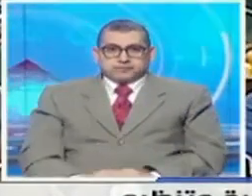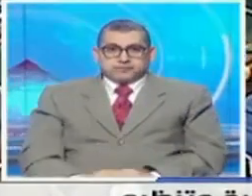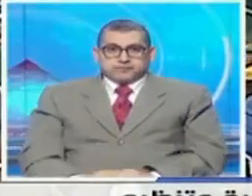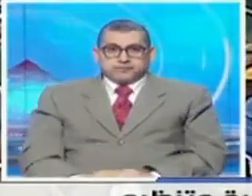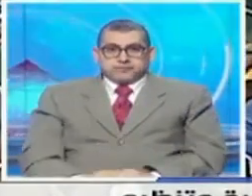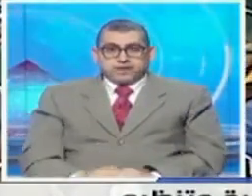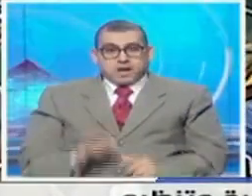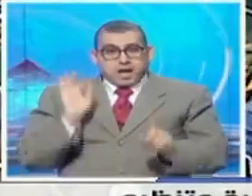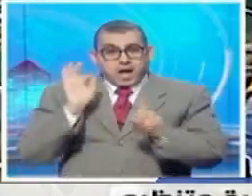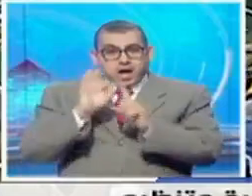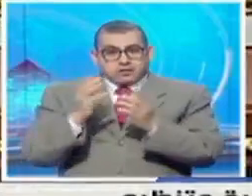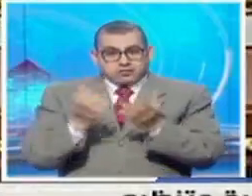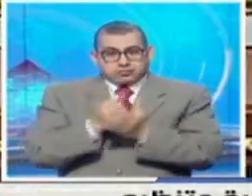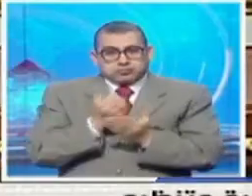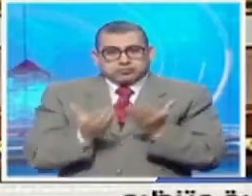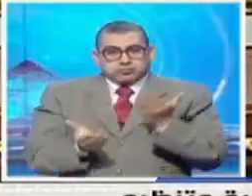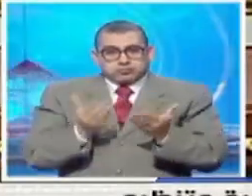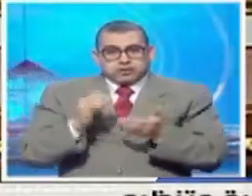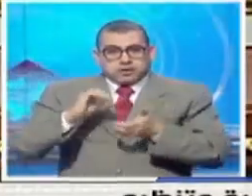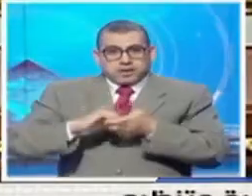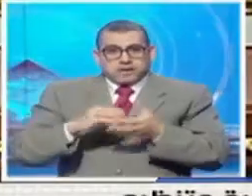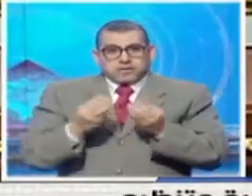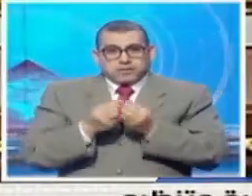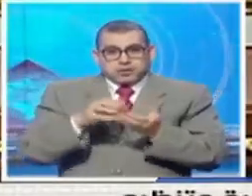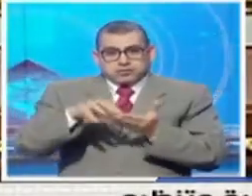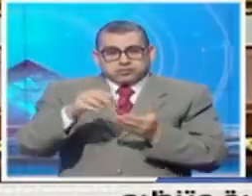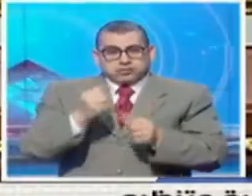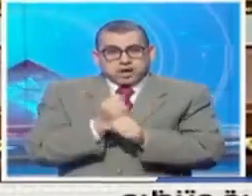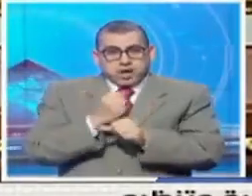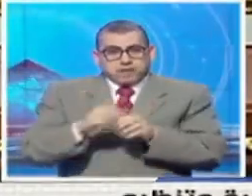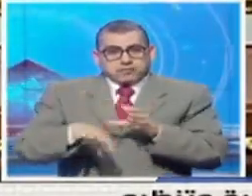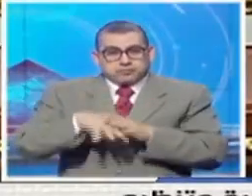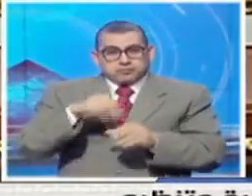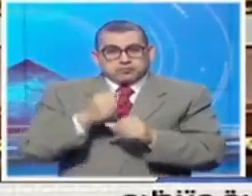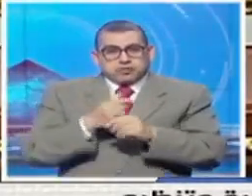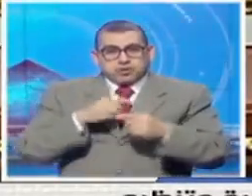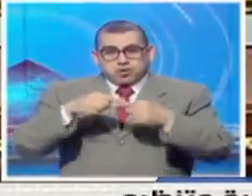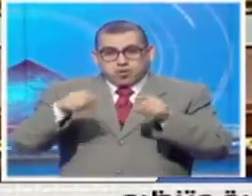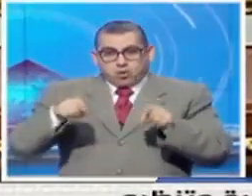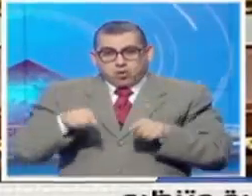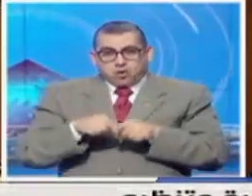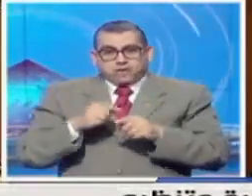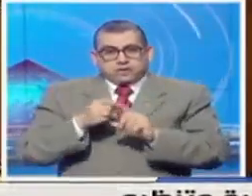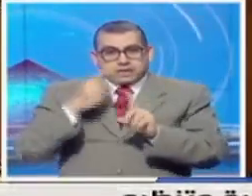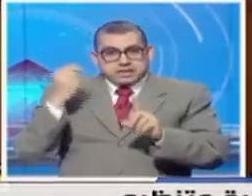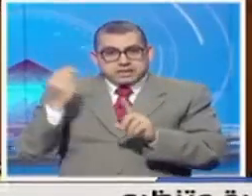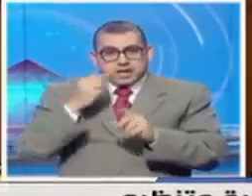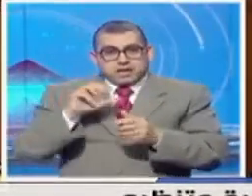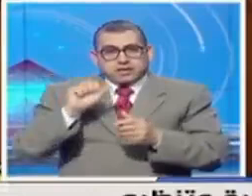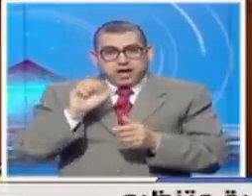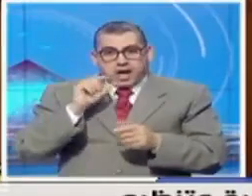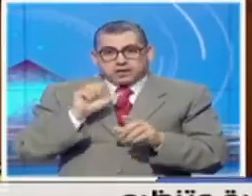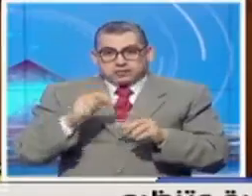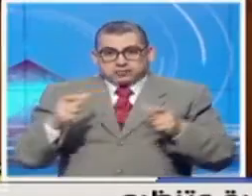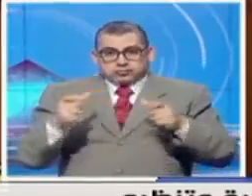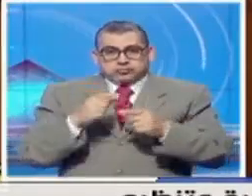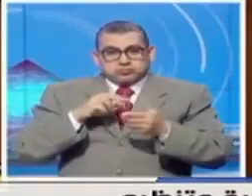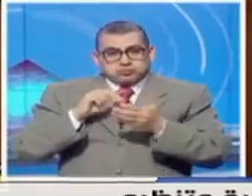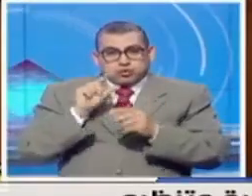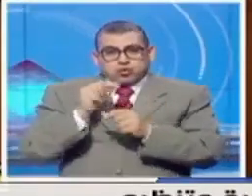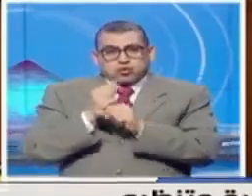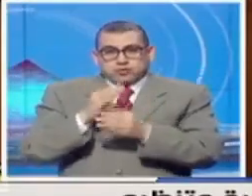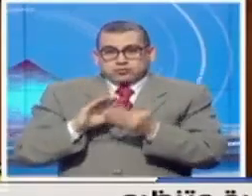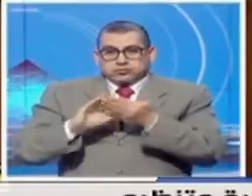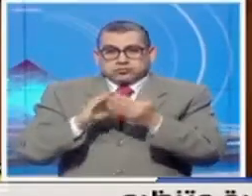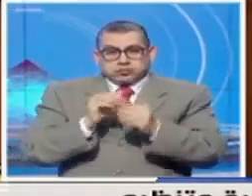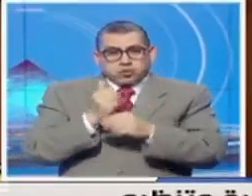بهدف تحقيق التوازن والاتصال بين تنظيم وانشاء واداره الغرف السياحيه واتحادها وفق اساسا ديمقراطيه دعم